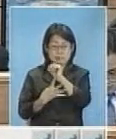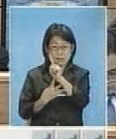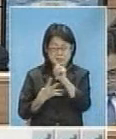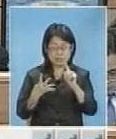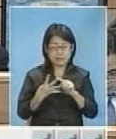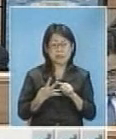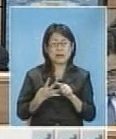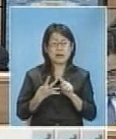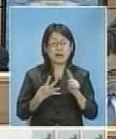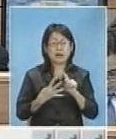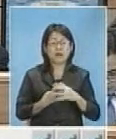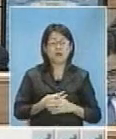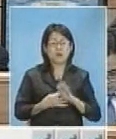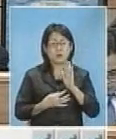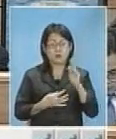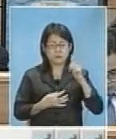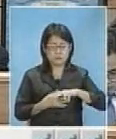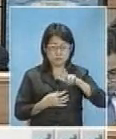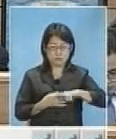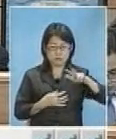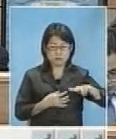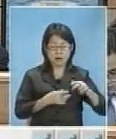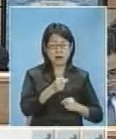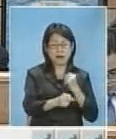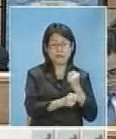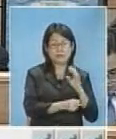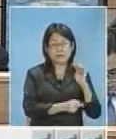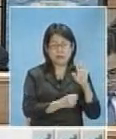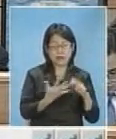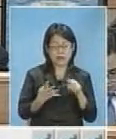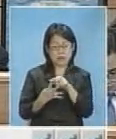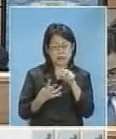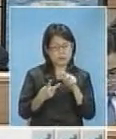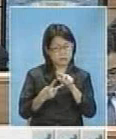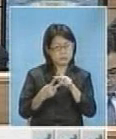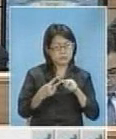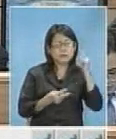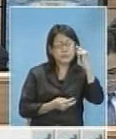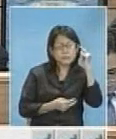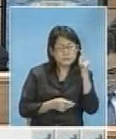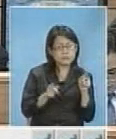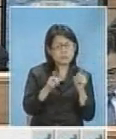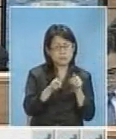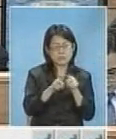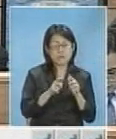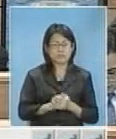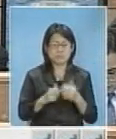ในปี2545จึงได้มีความเห็นตรงกันในหลักการความคิดว่าภาระหนี้นี้มันหลีกเลี่ยงที่จะยอมรับว่าเป็นภาระ